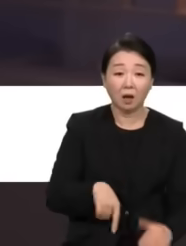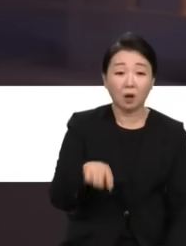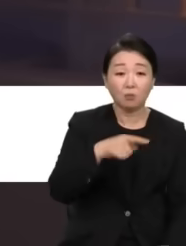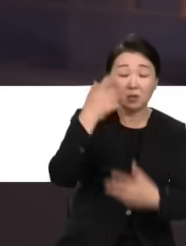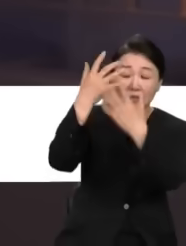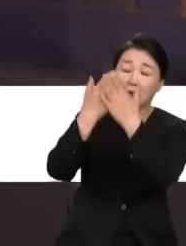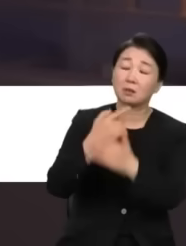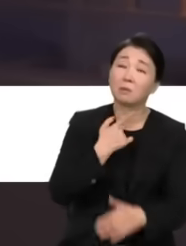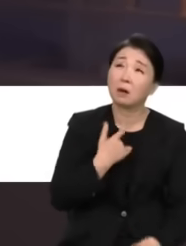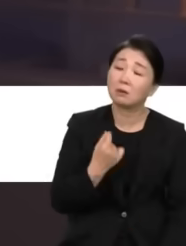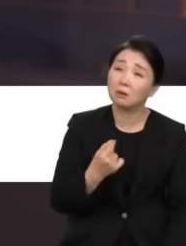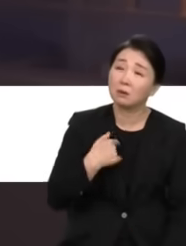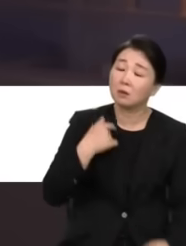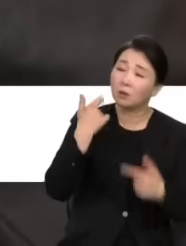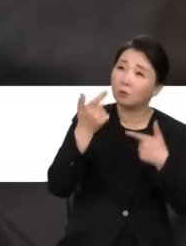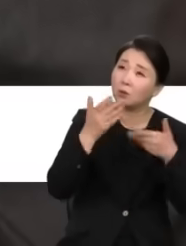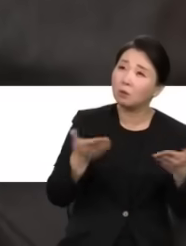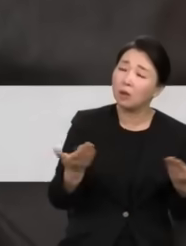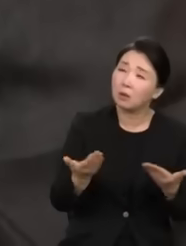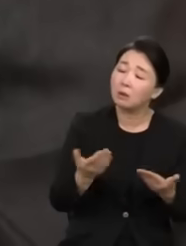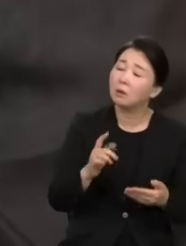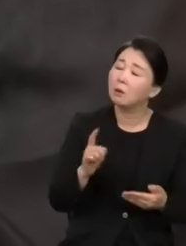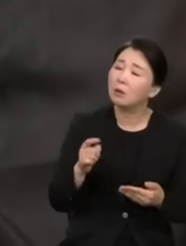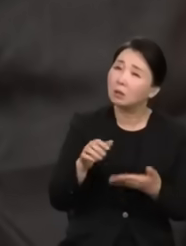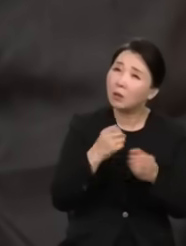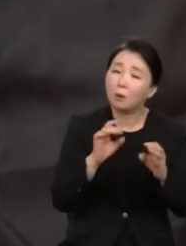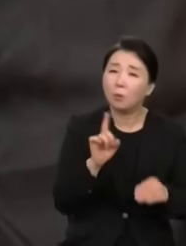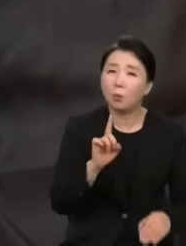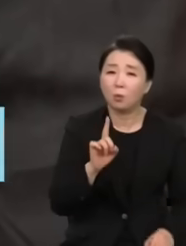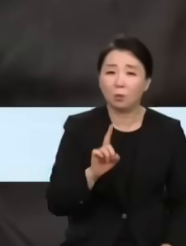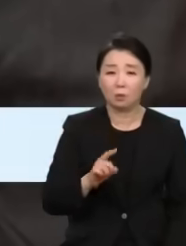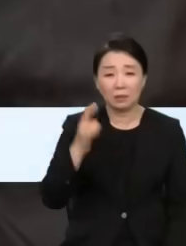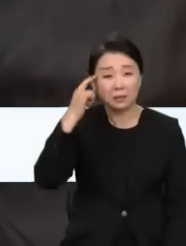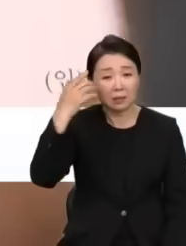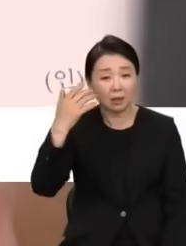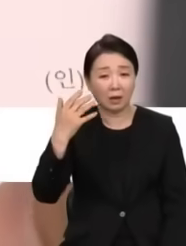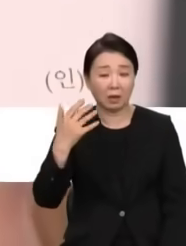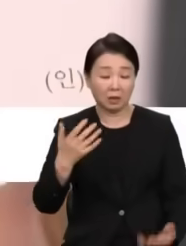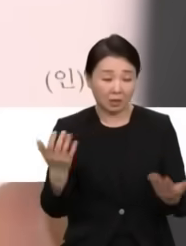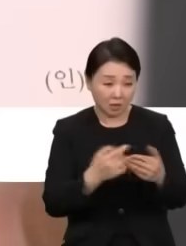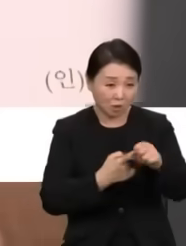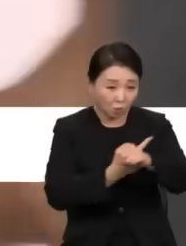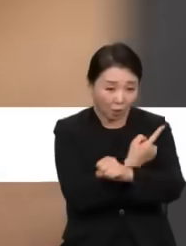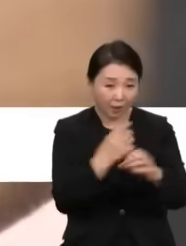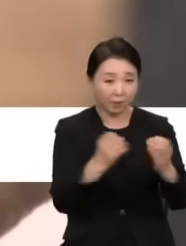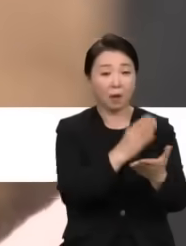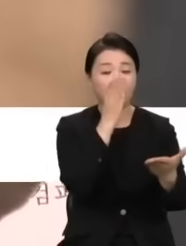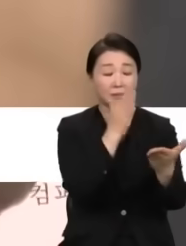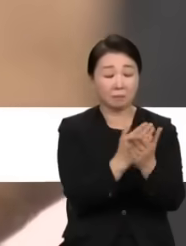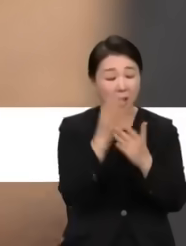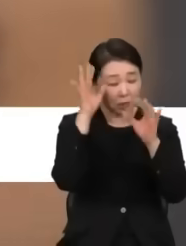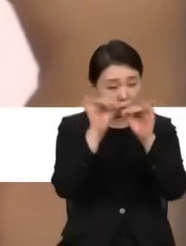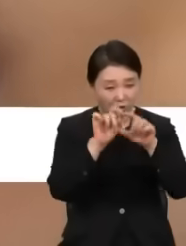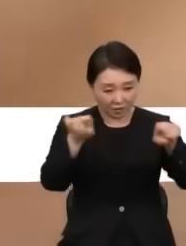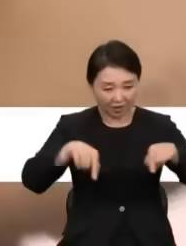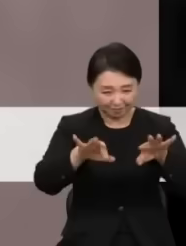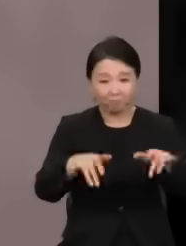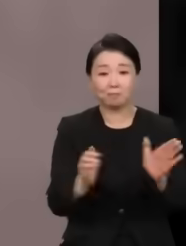하잖아요. 내가 6개월 동안 무슨 얘기를 했지? 직원들은 업무 외 대화를 하지 말라는 동의서까지 작성해야